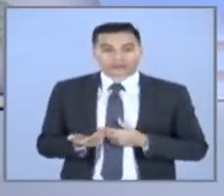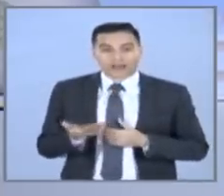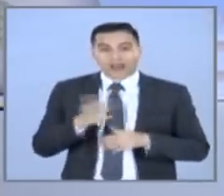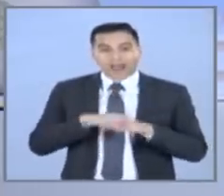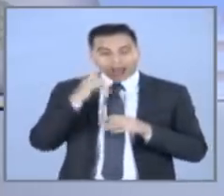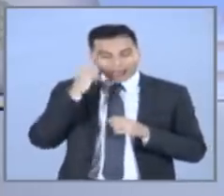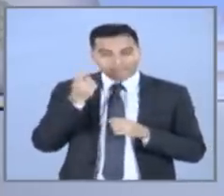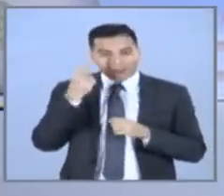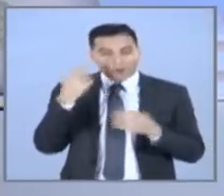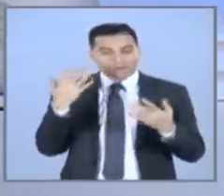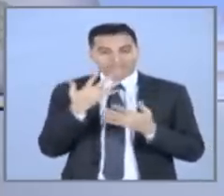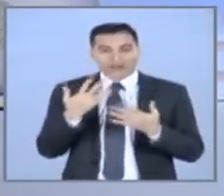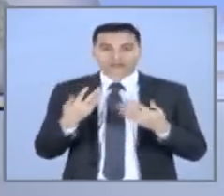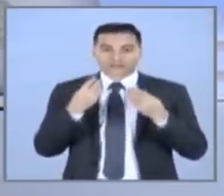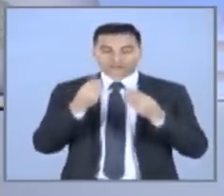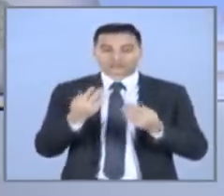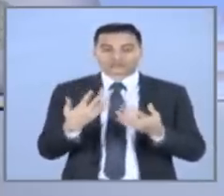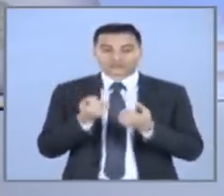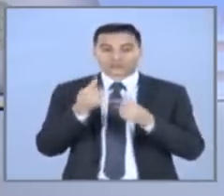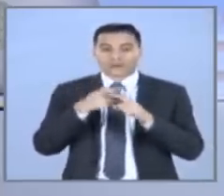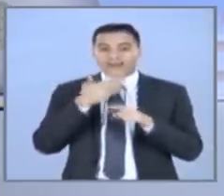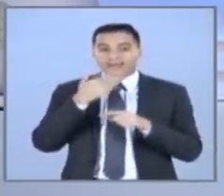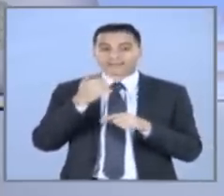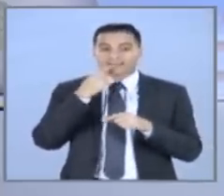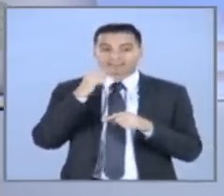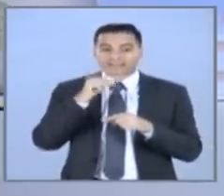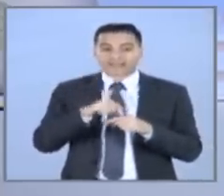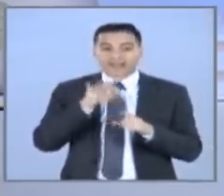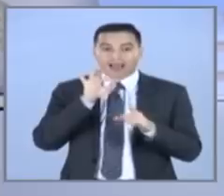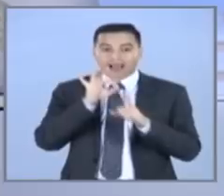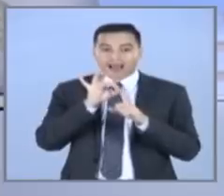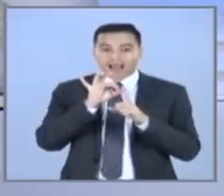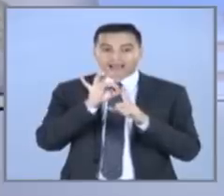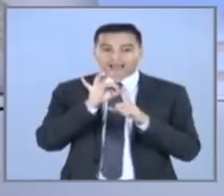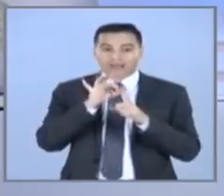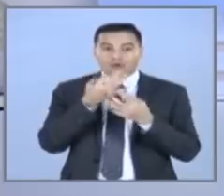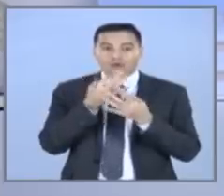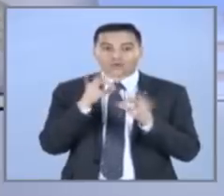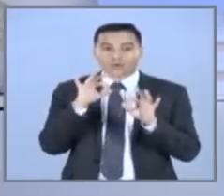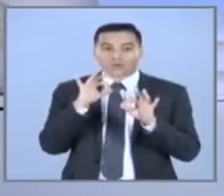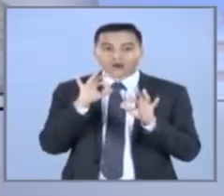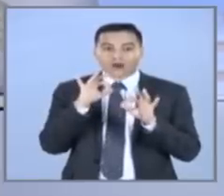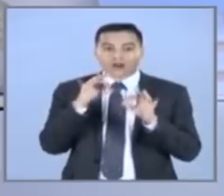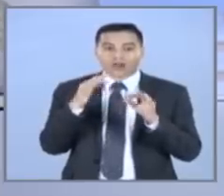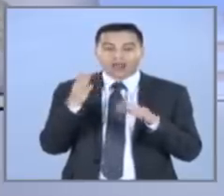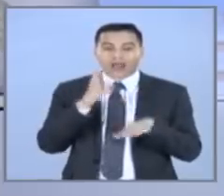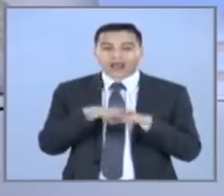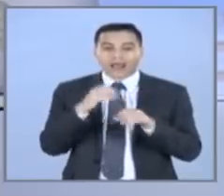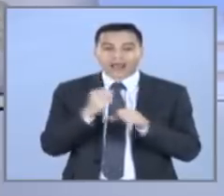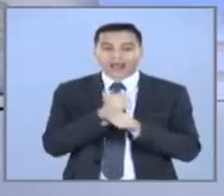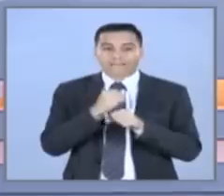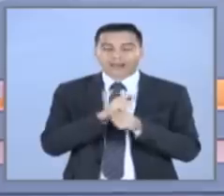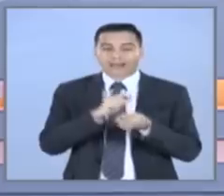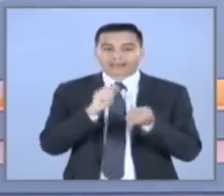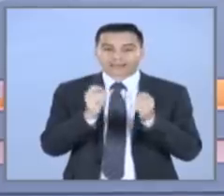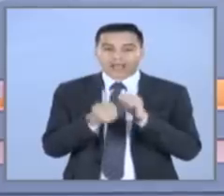اي معلومه تدخل والجميل بقى السنة دي إنه بيهدف لكل نقطة بتتسجل هتتحول إلى